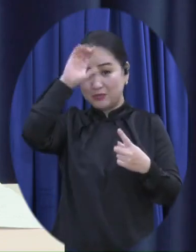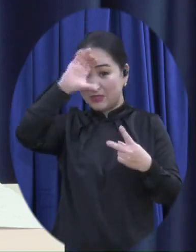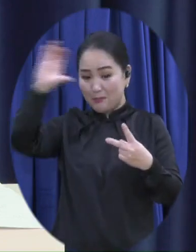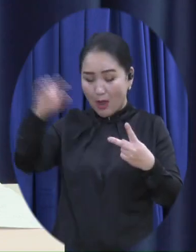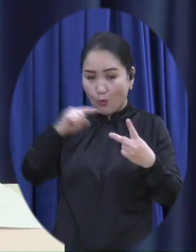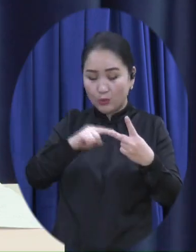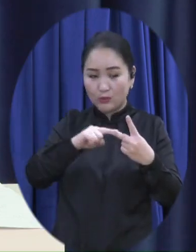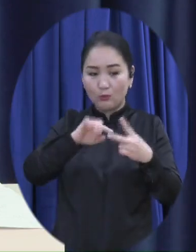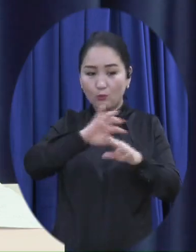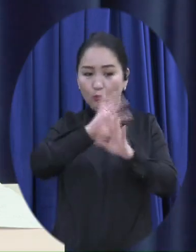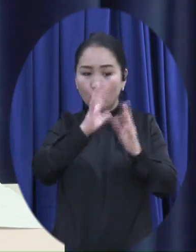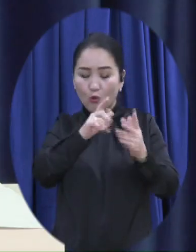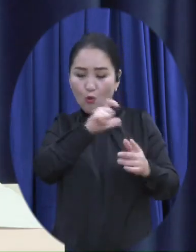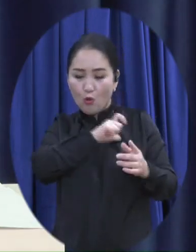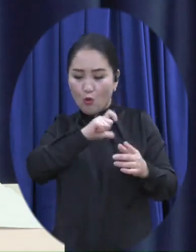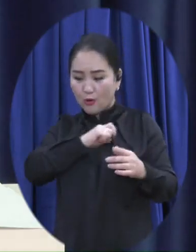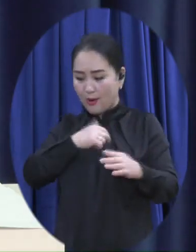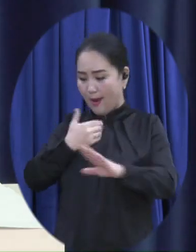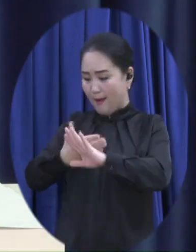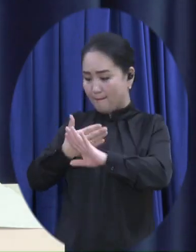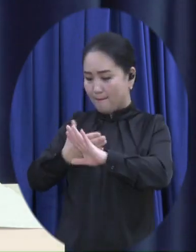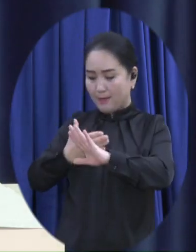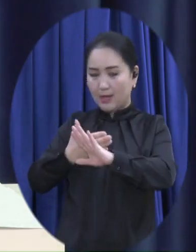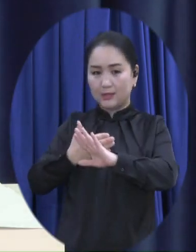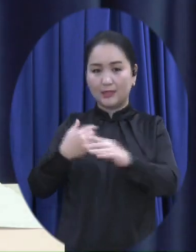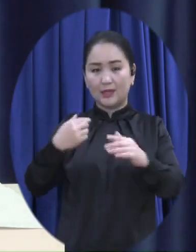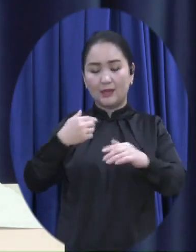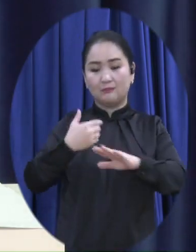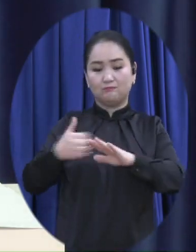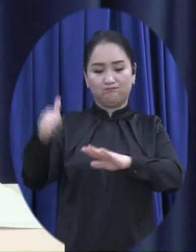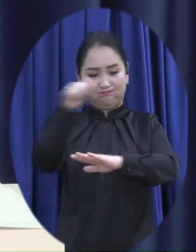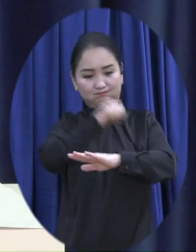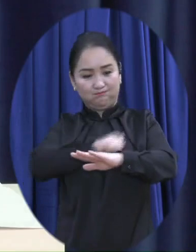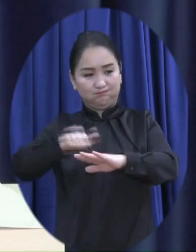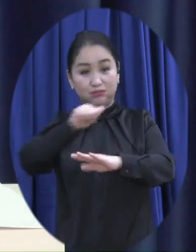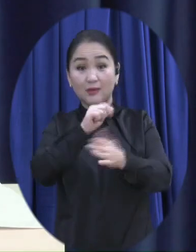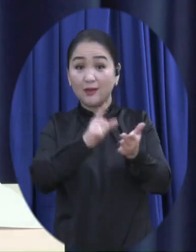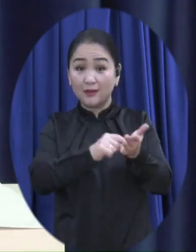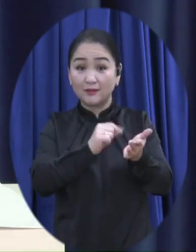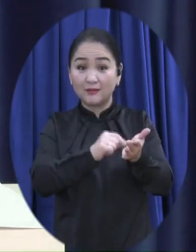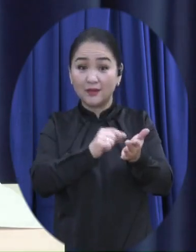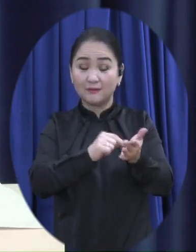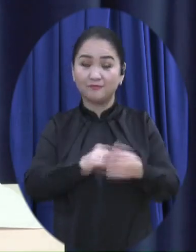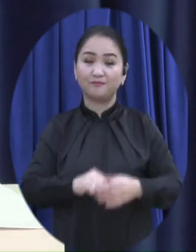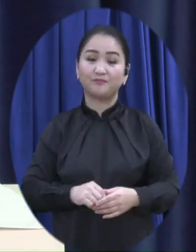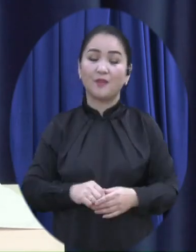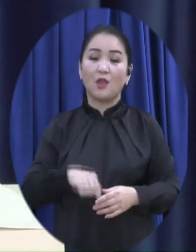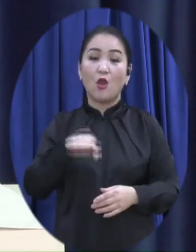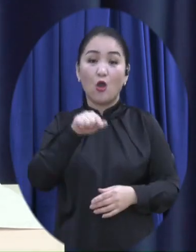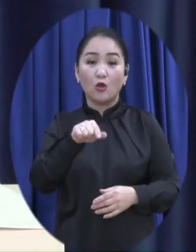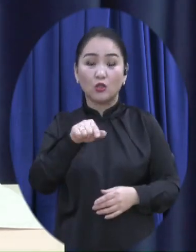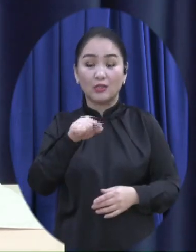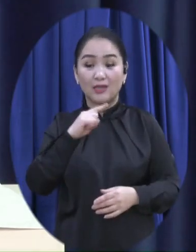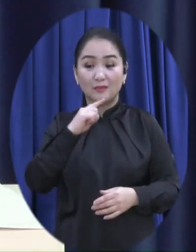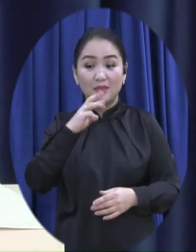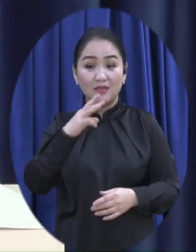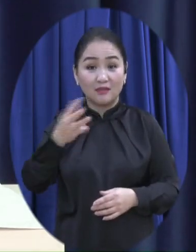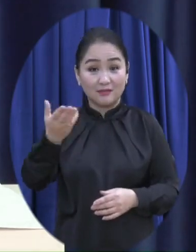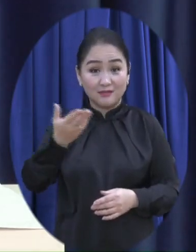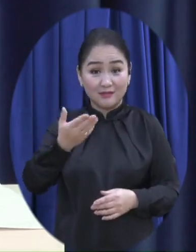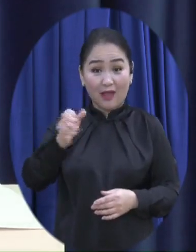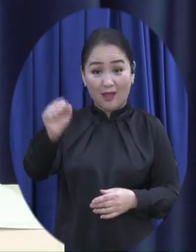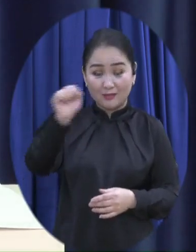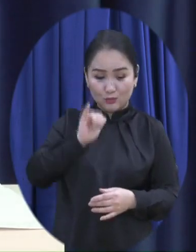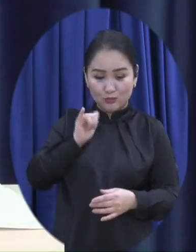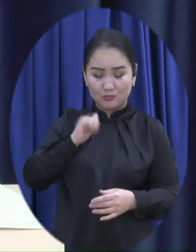бас одоо өөрснийгөө хангаж бэлэн байдлаа хангах одоо шаардлагатай. Тэгтээ одоогоор бол таны авсан тийм мэдээлэл бол биднэрт